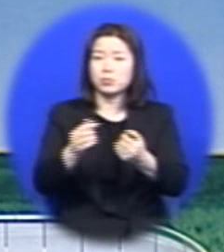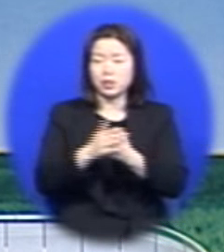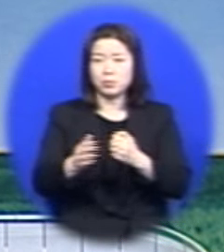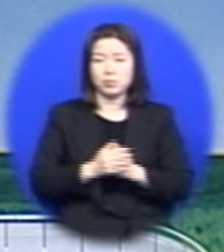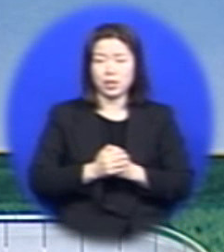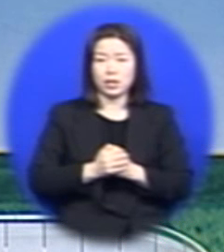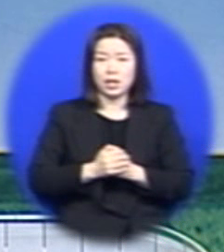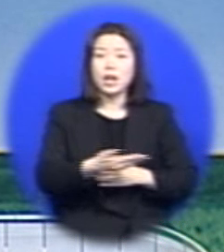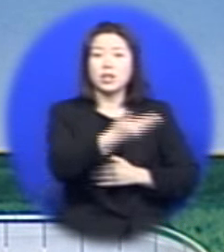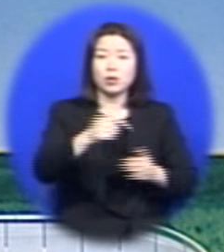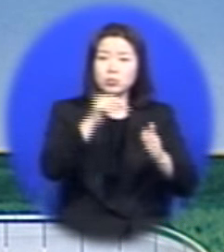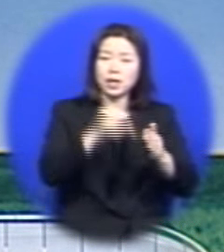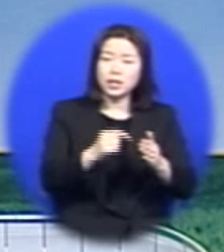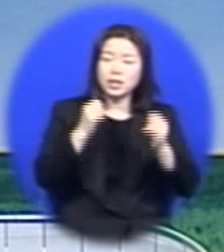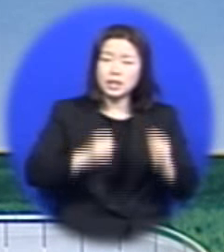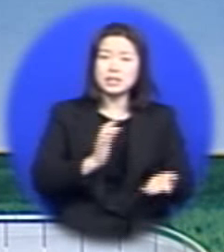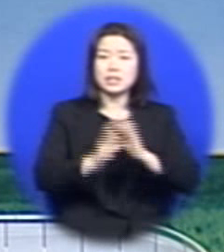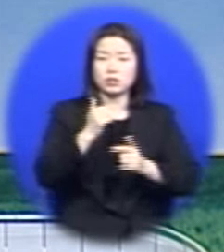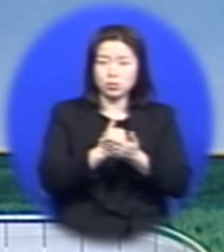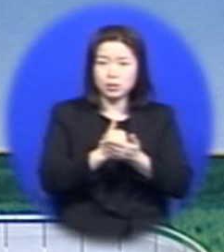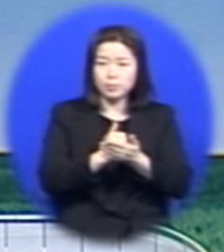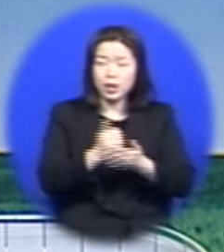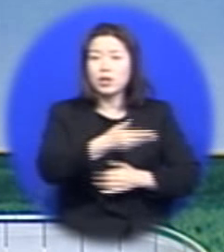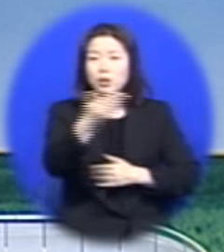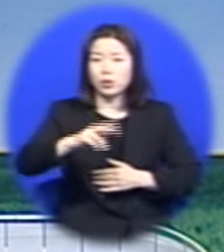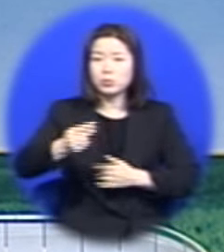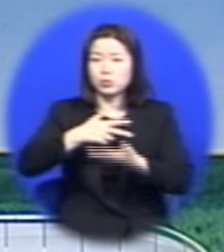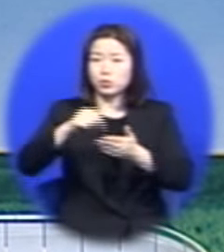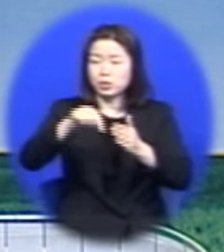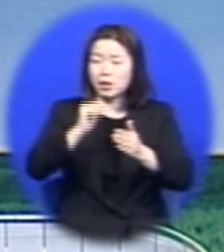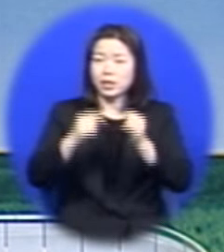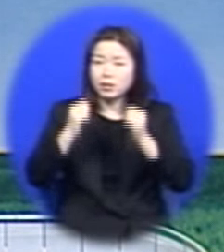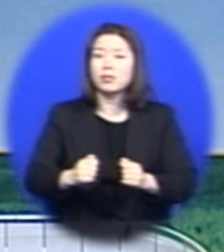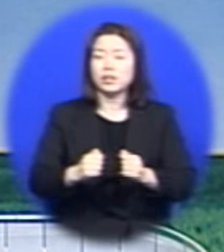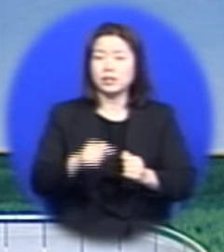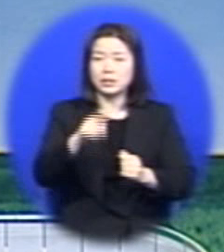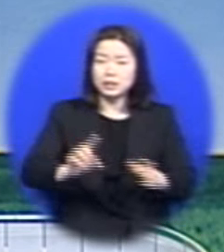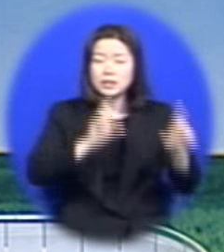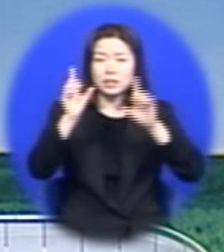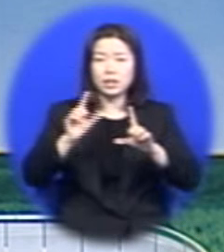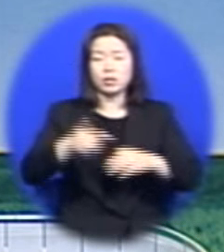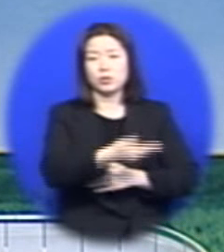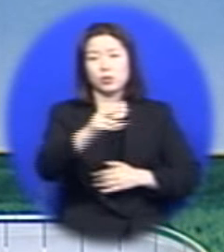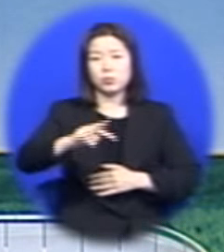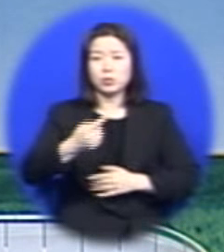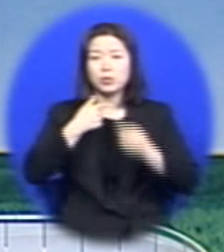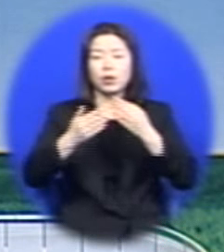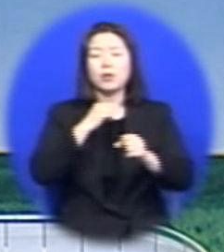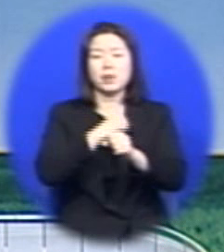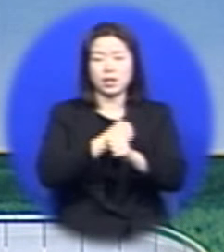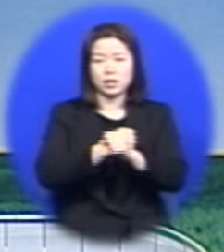여러분 안에 계신 예수님, 여러분도 주님 안에 거하시는 그 생활을 한번 여러분도 경험하게 해드리려고